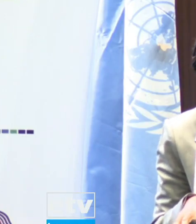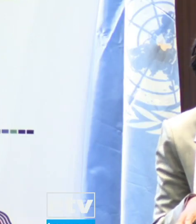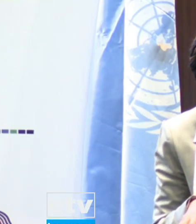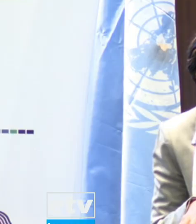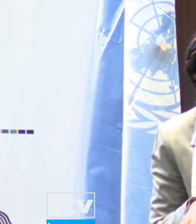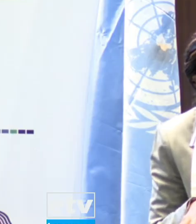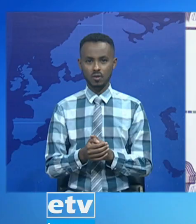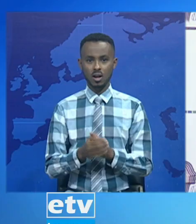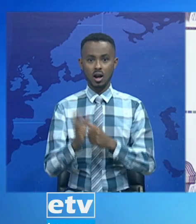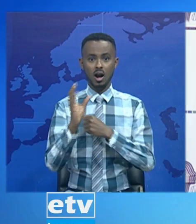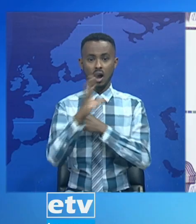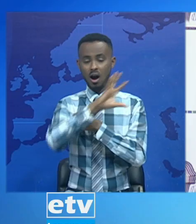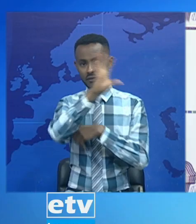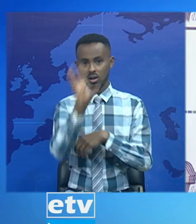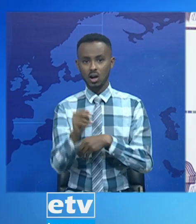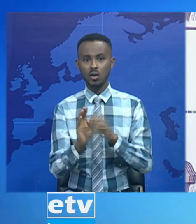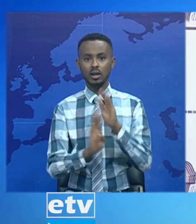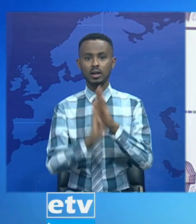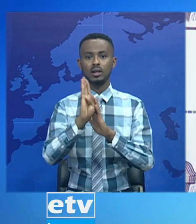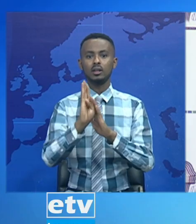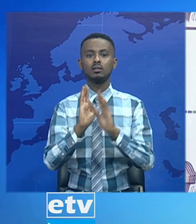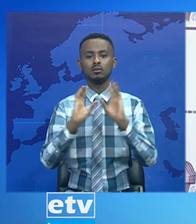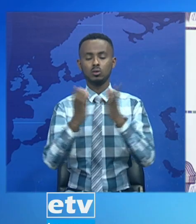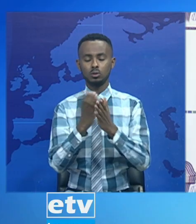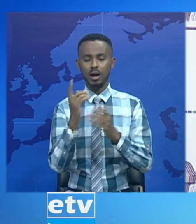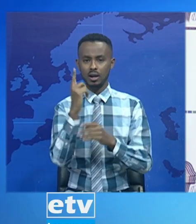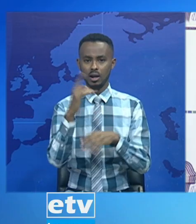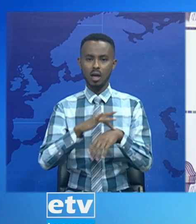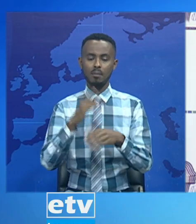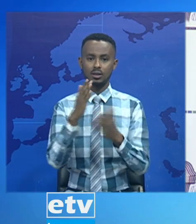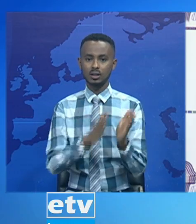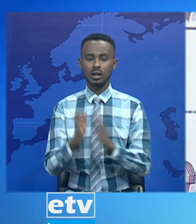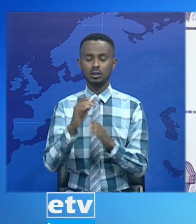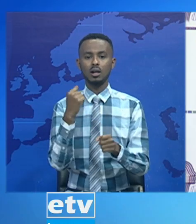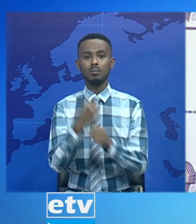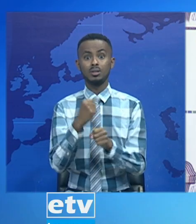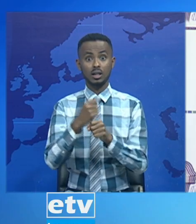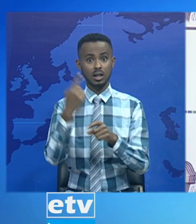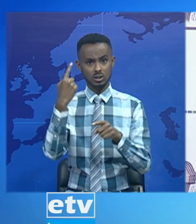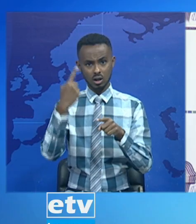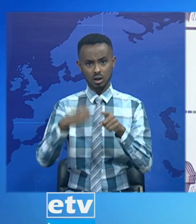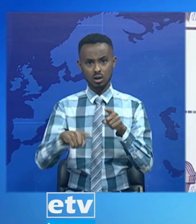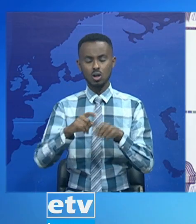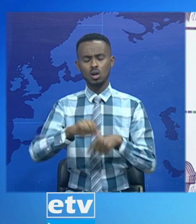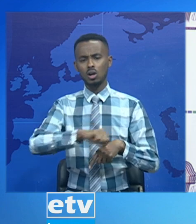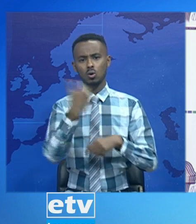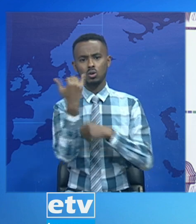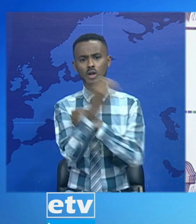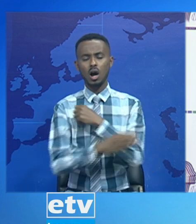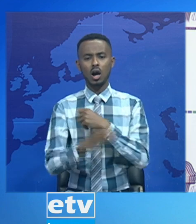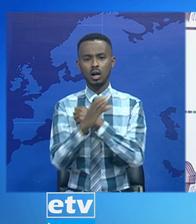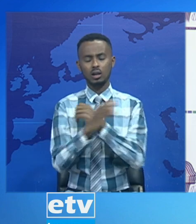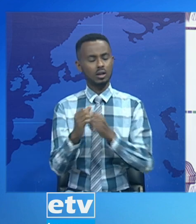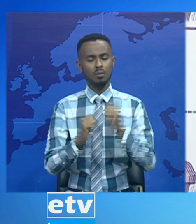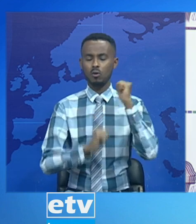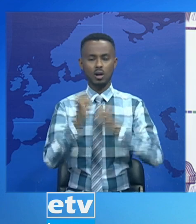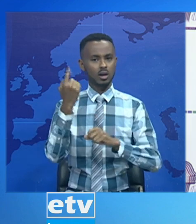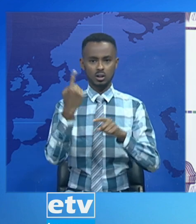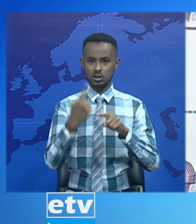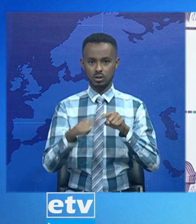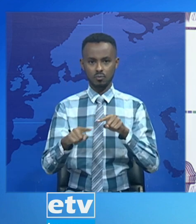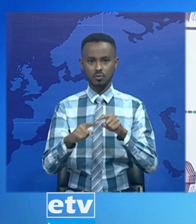includes አፍሪካውያን የእድገት ፓኬጆችን በአንድ ላይ ማዘጋጀትና መስራት ካልቻልን ከሌሎች ሀገራት ጋር መወዳደር